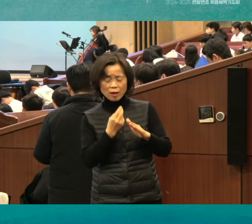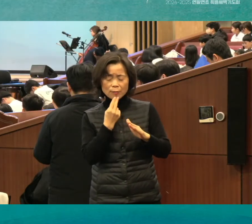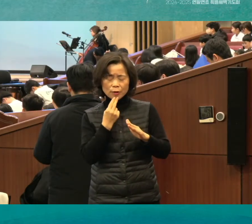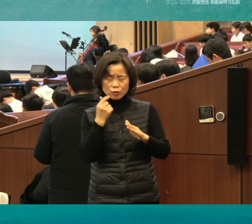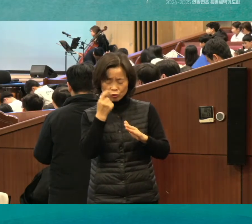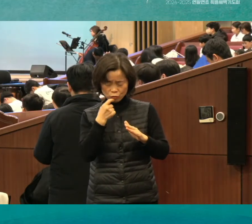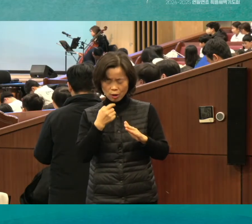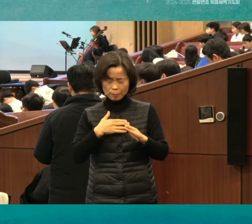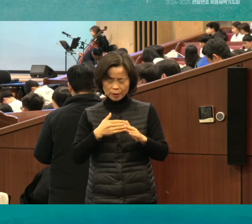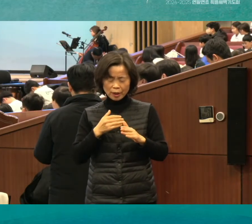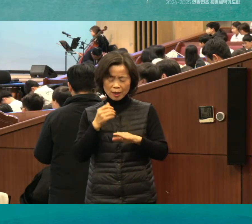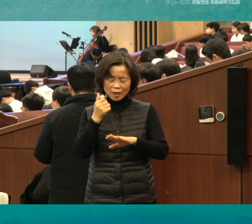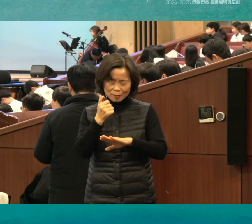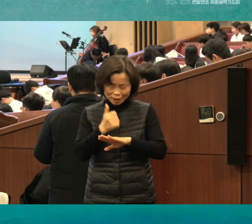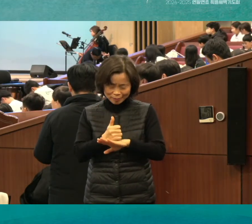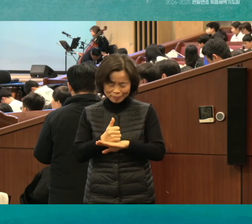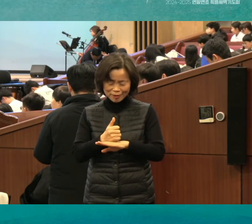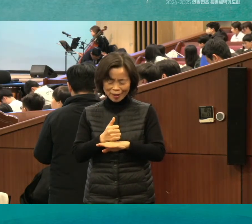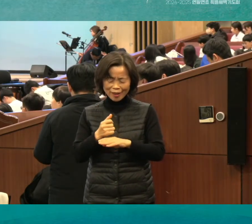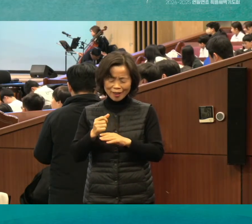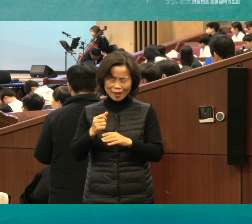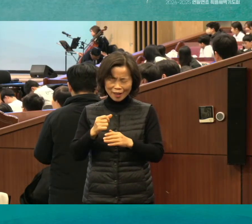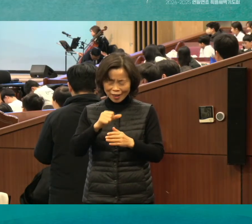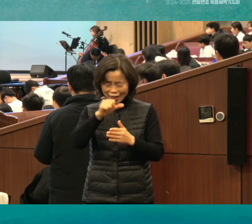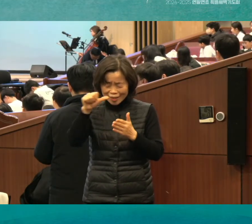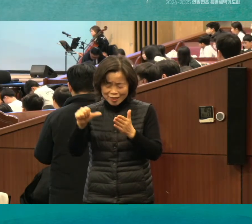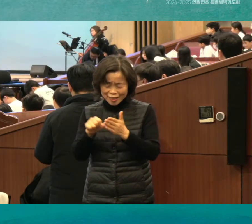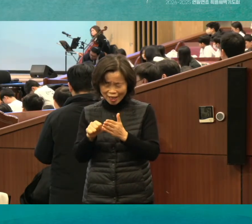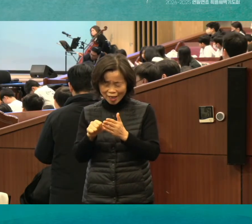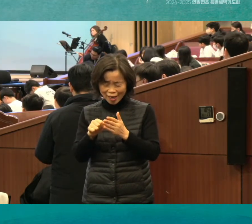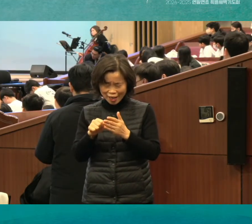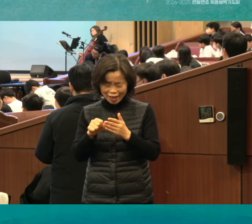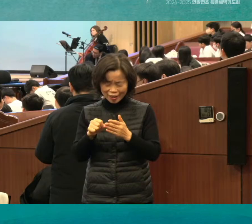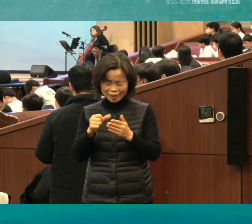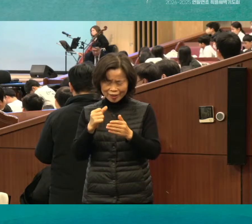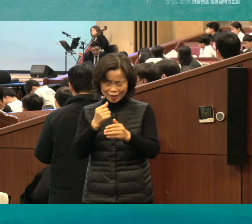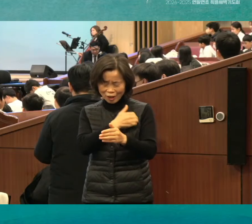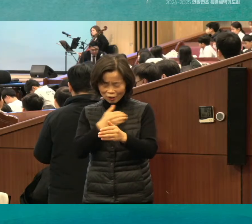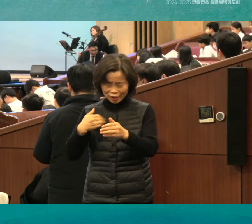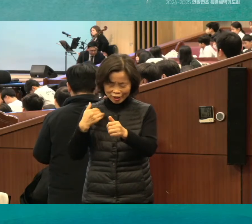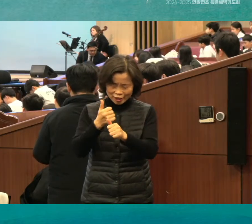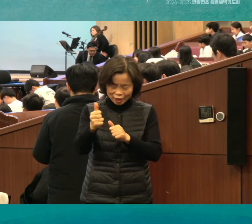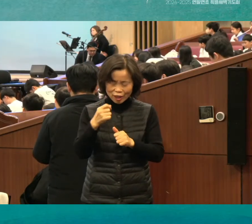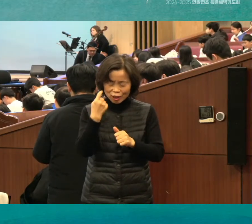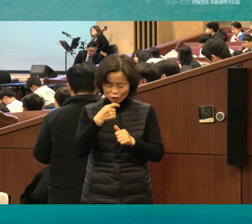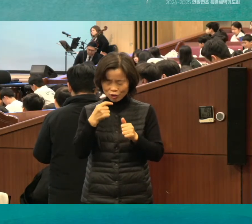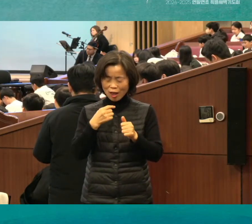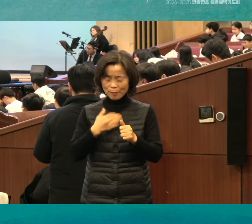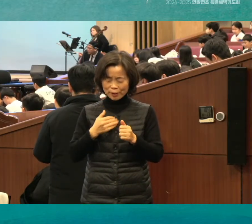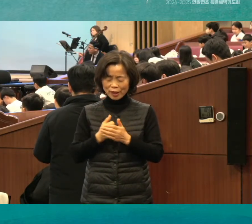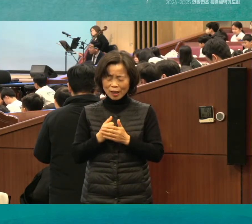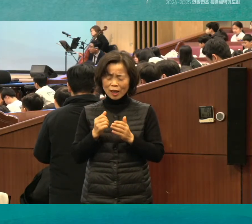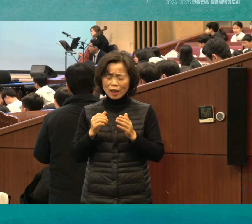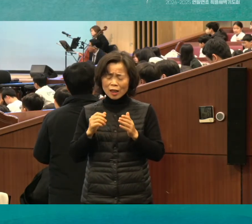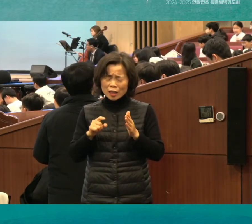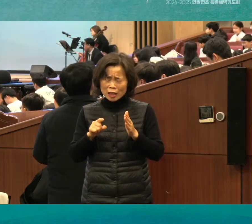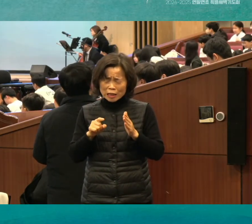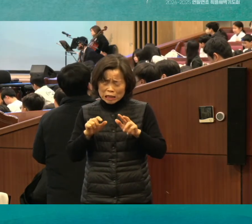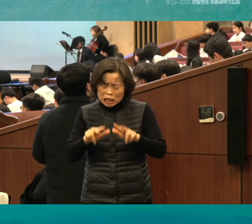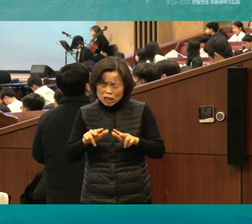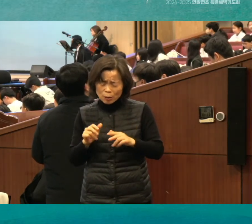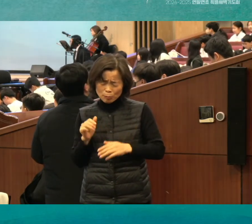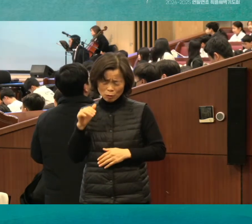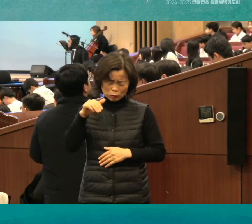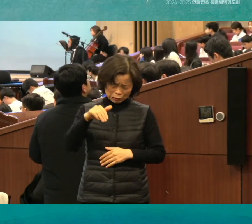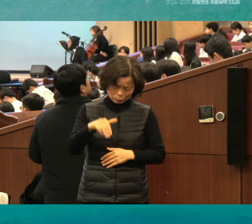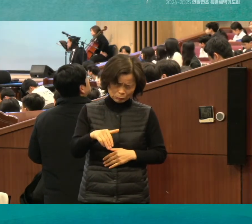믿습니다. 마침내 넉넉한 인생, 승리한 인생인 줄로 믿습니다. 지금은 비록 내리막길 같아도 거기까지 함께 하시는